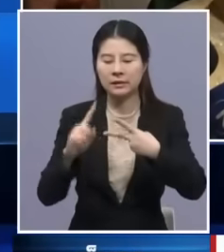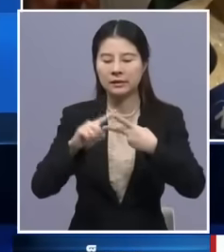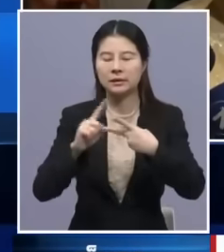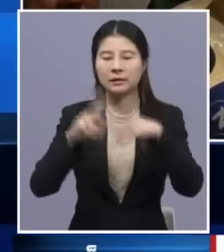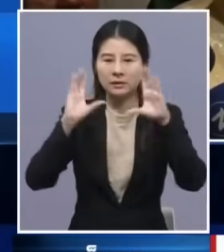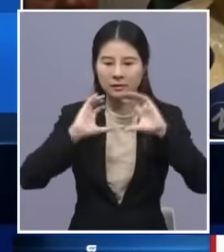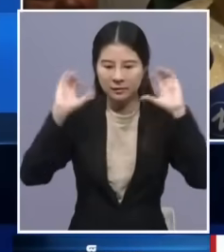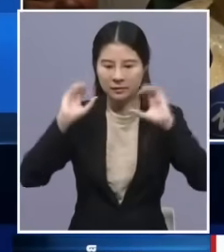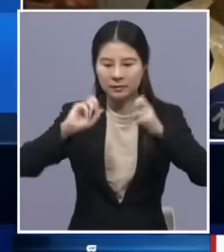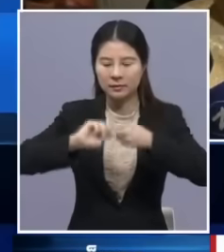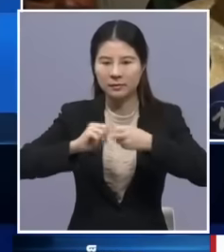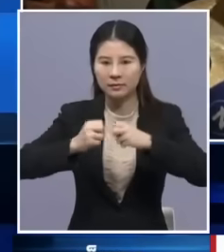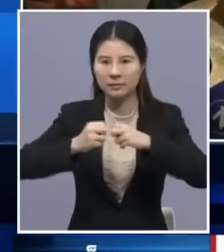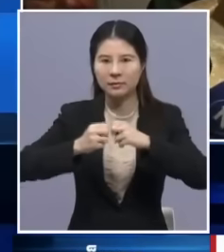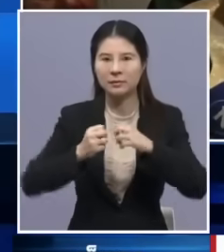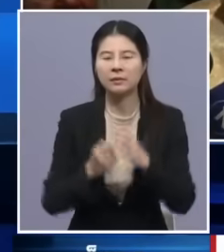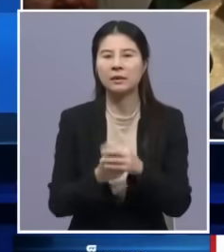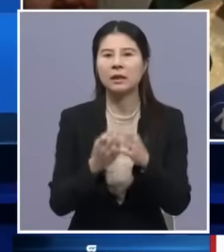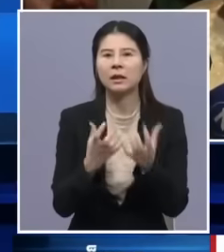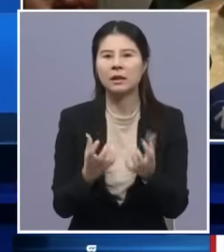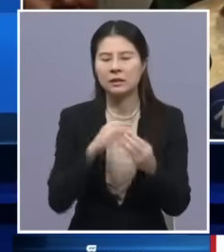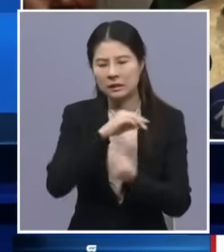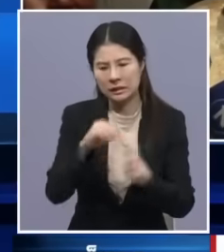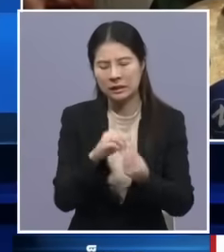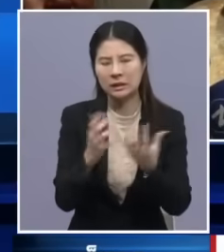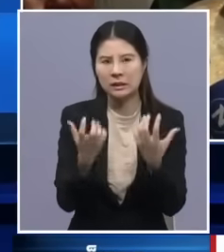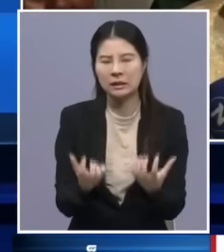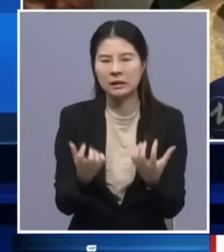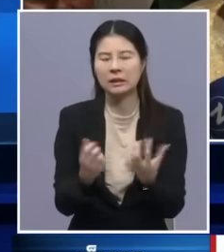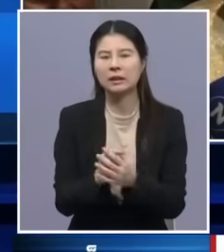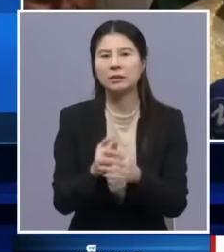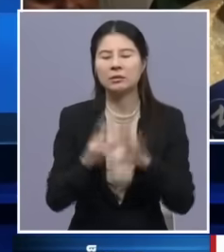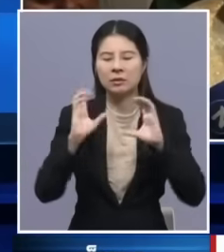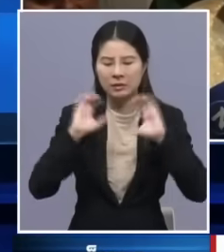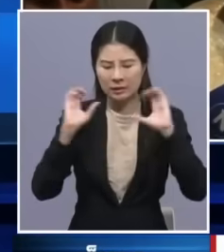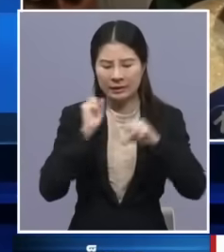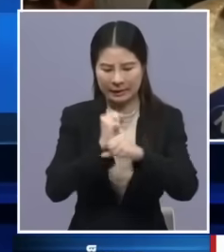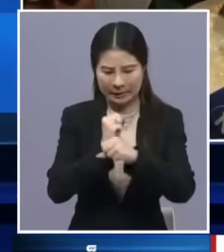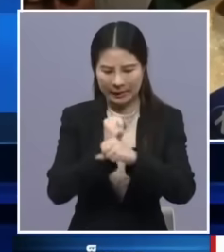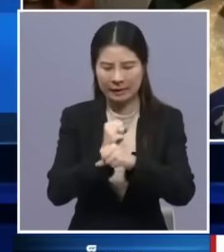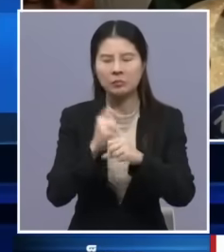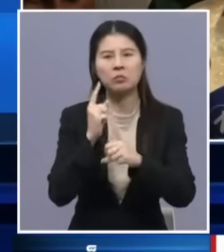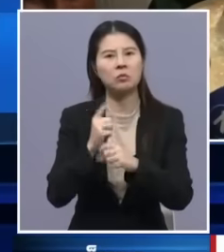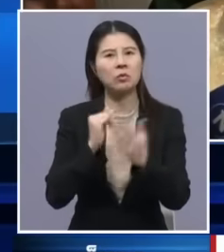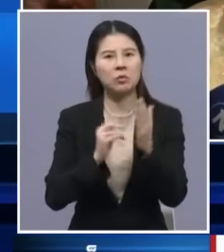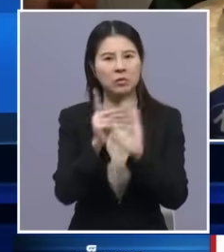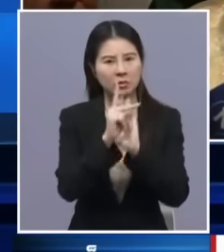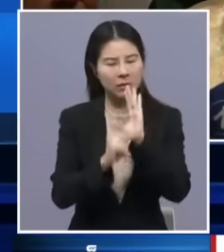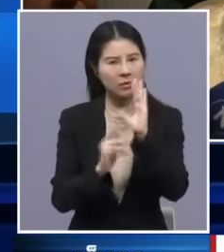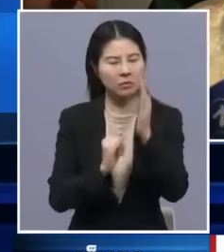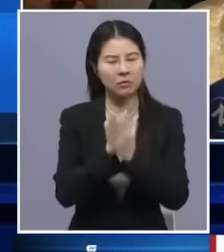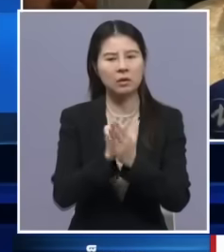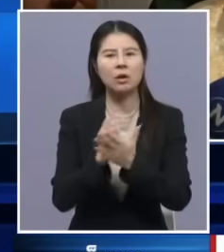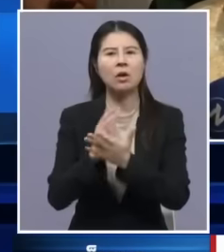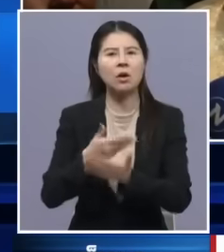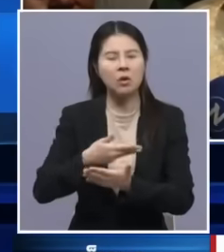ตประเทศชาติมีวิกฤตรัฐบาลคิดว่าจะทำอย่างเนี้ยถูกกฎหมายหรือไม่ถ้าไม่ถูกขอให้ช่วยแนะนำด้วยว่า